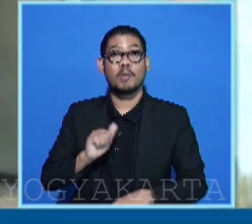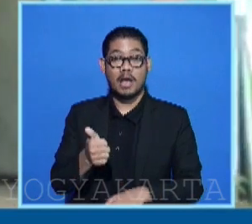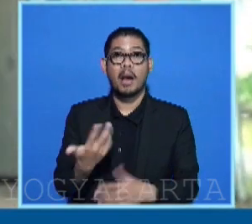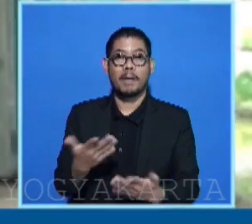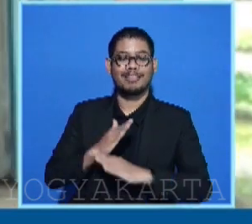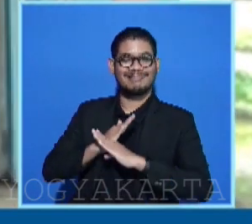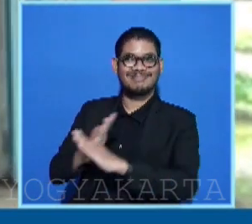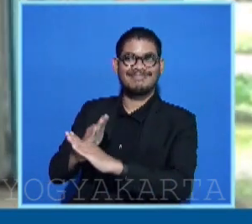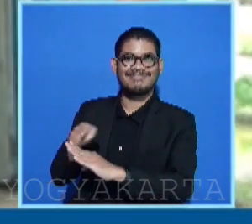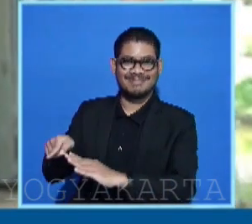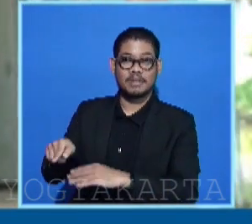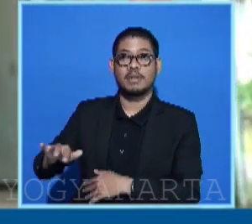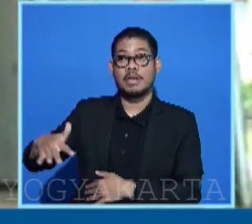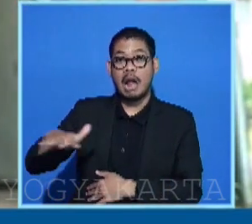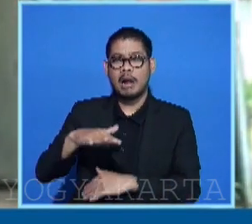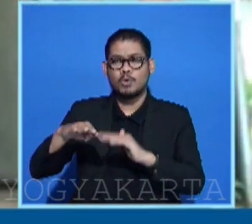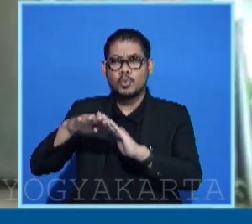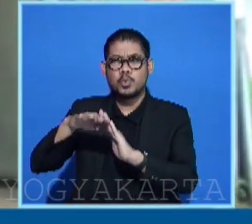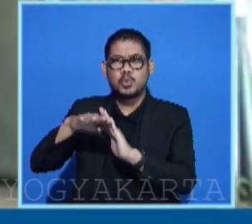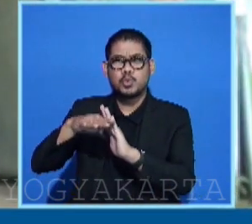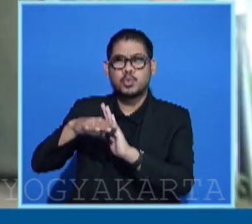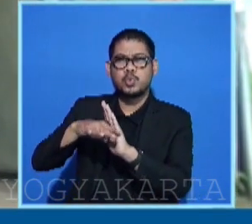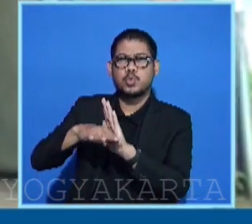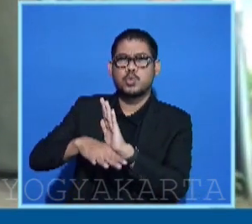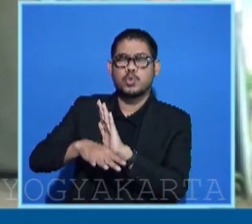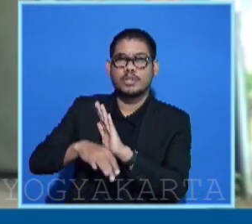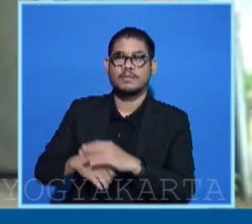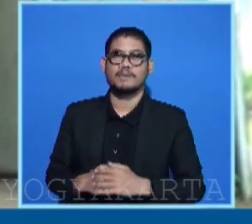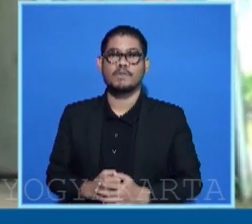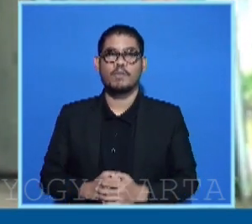penurunan debit air wonten kampung budidaya ikan menika